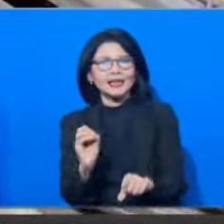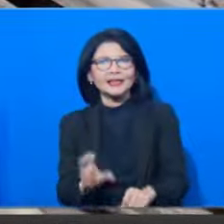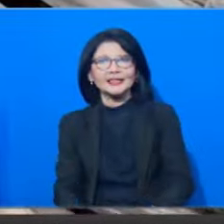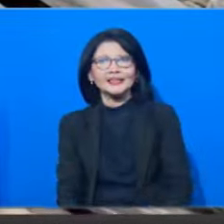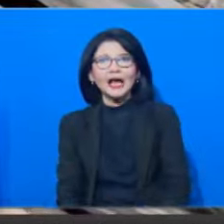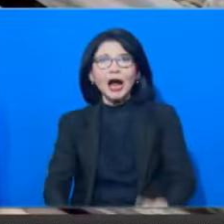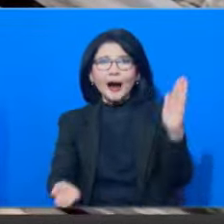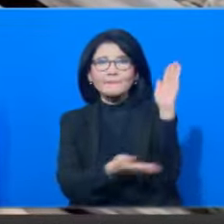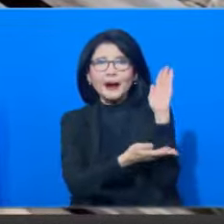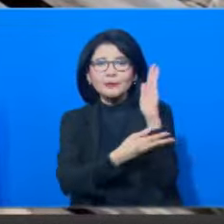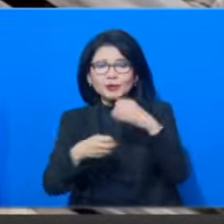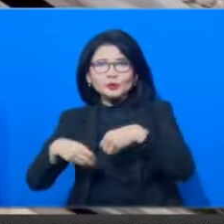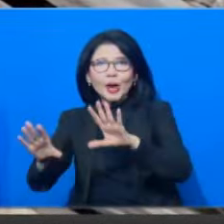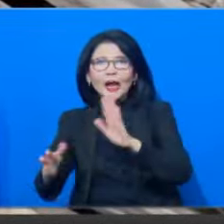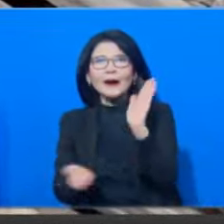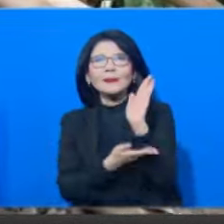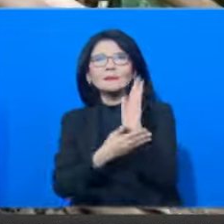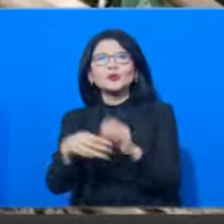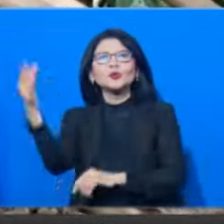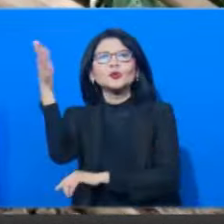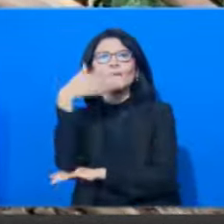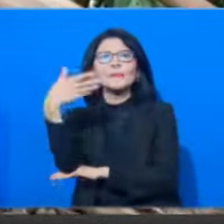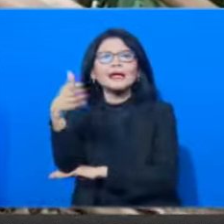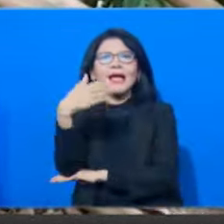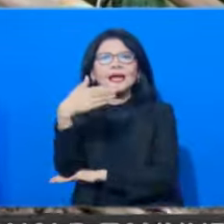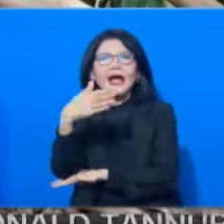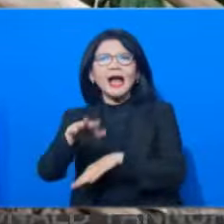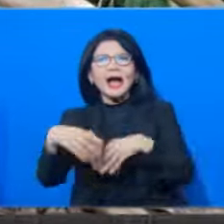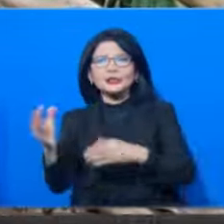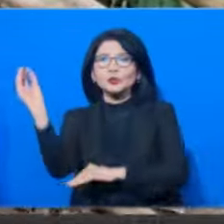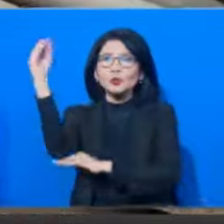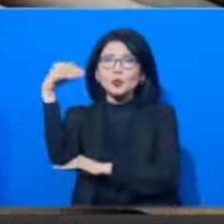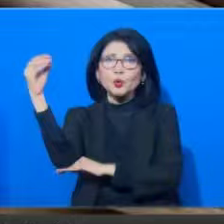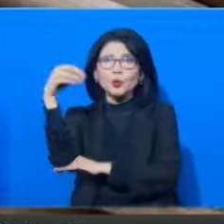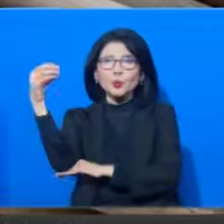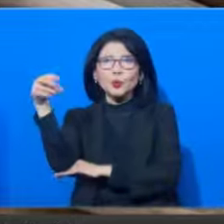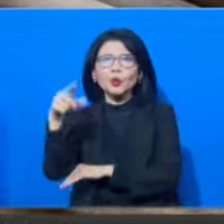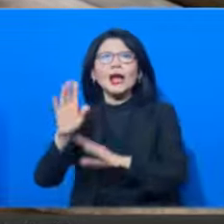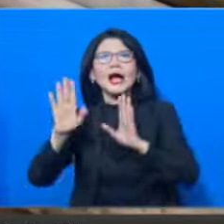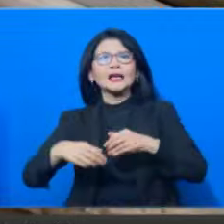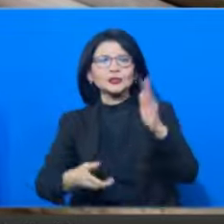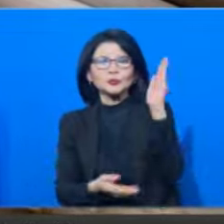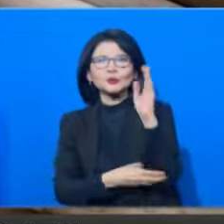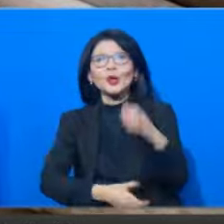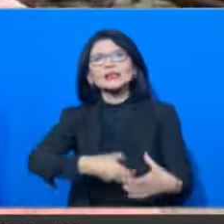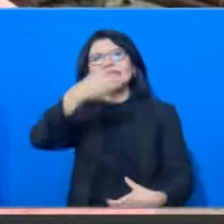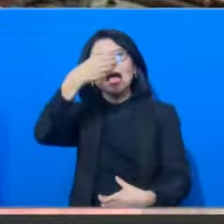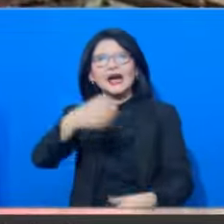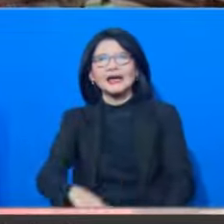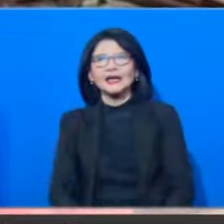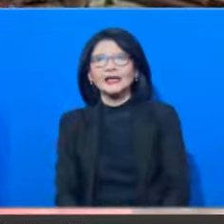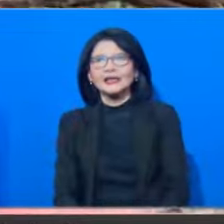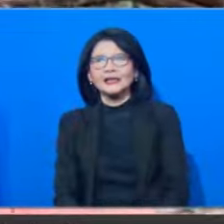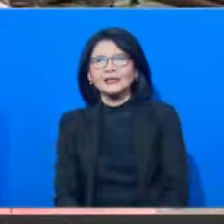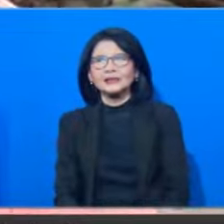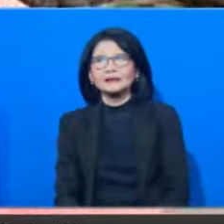yang dijual terdiri dari bambu untuk tiang bendera, bambu untuk umbul-umbul, serta bambu untuk tiang layur.